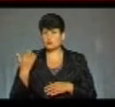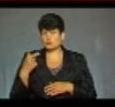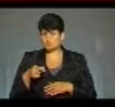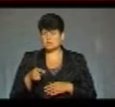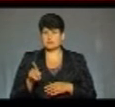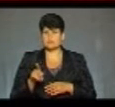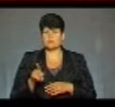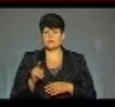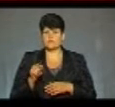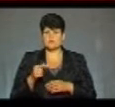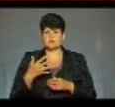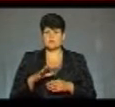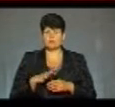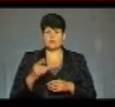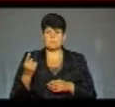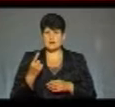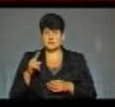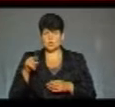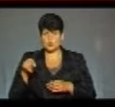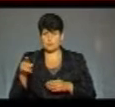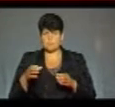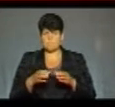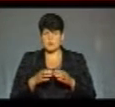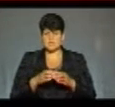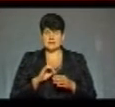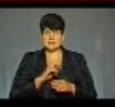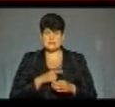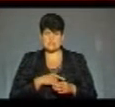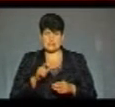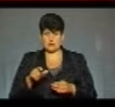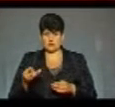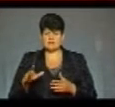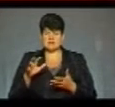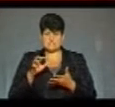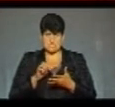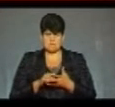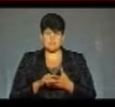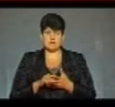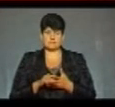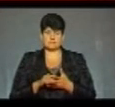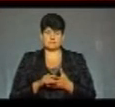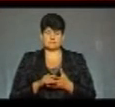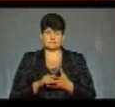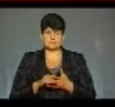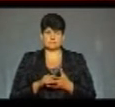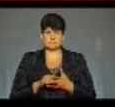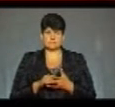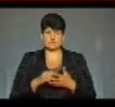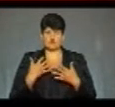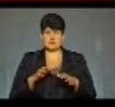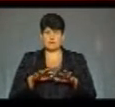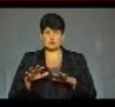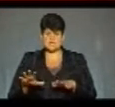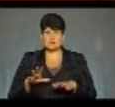він був першим номером партії «Сила людей». Він займав досить вже посади,